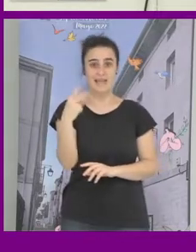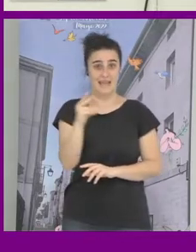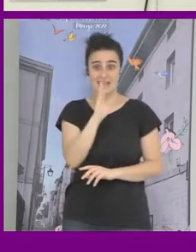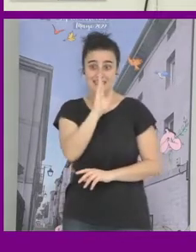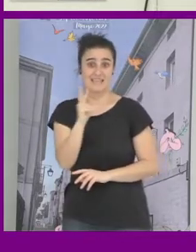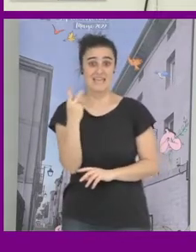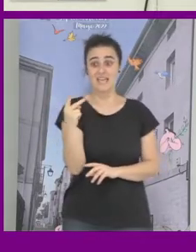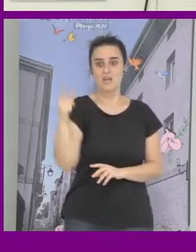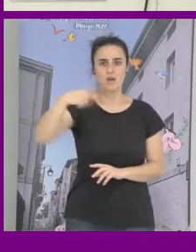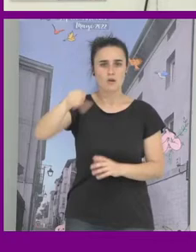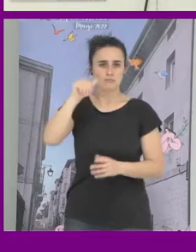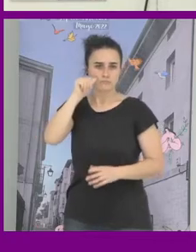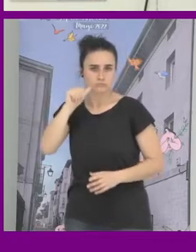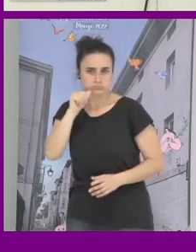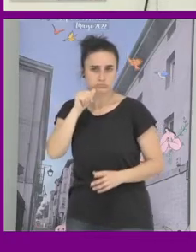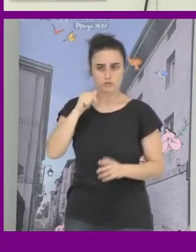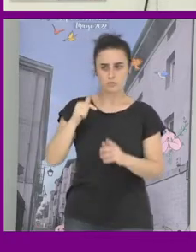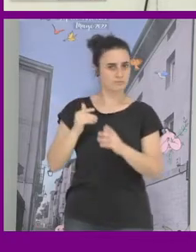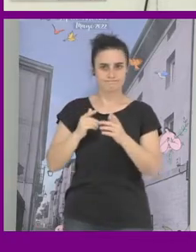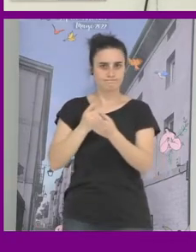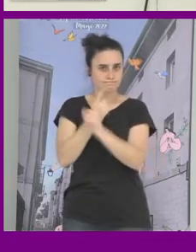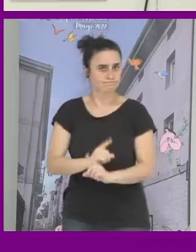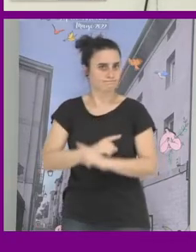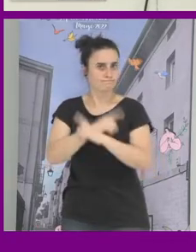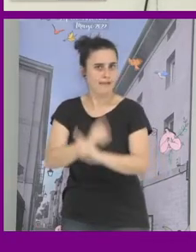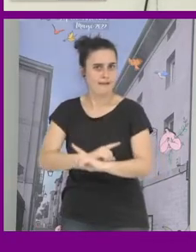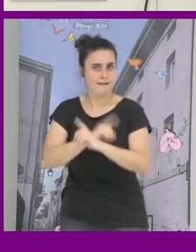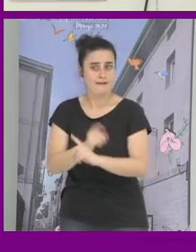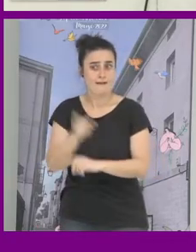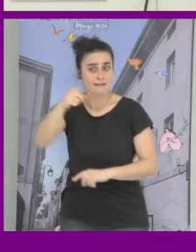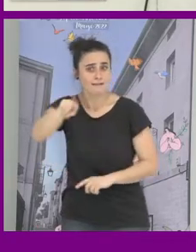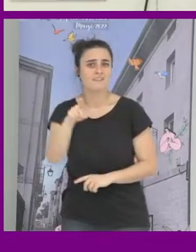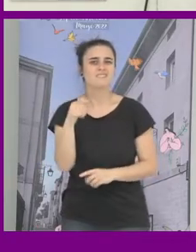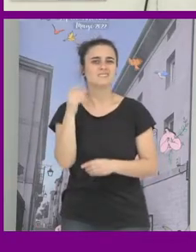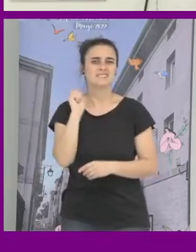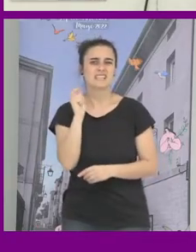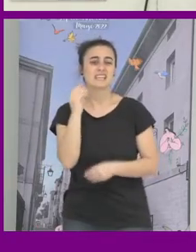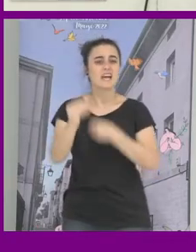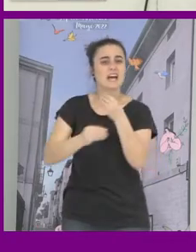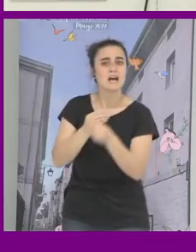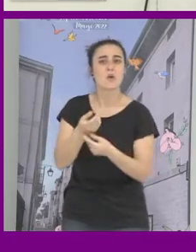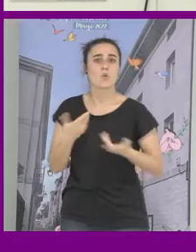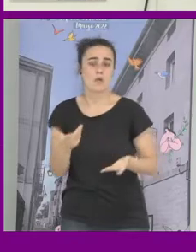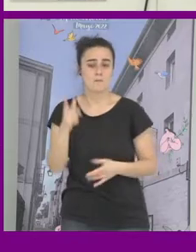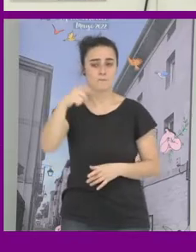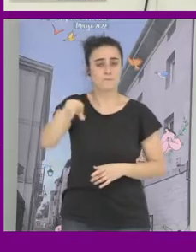dituenean, ba, haurdunaldi bat haien kabuz lortzeko, normalean klinikek errezago proposatzen dutela